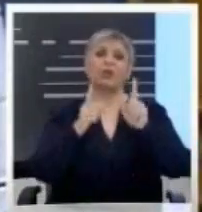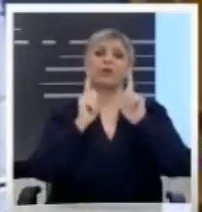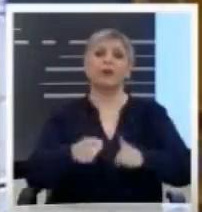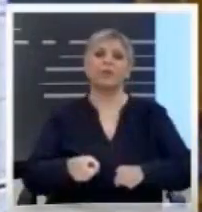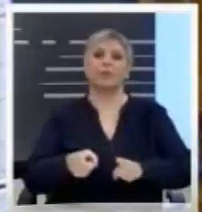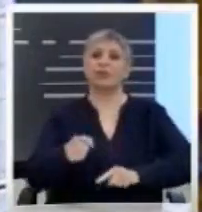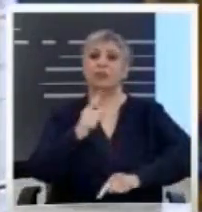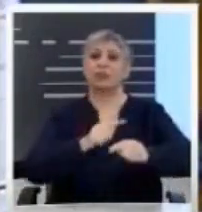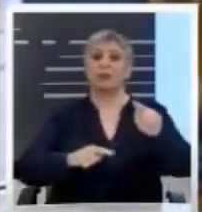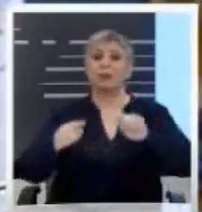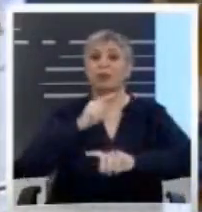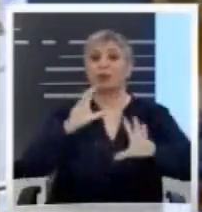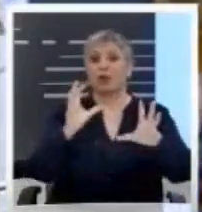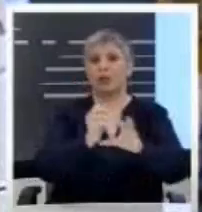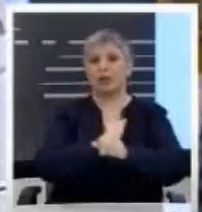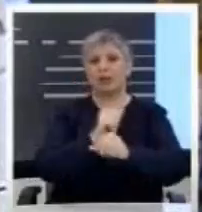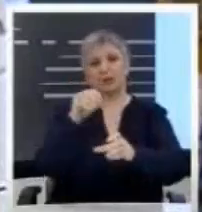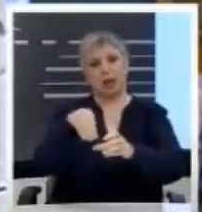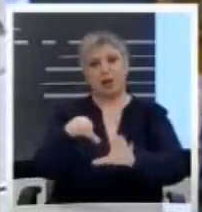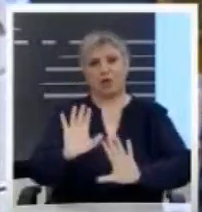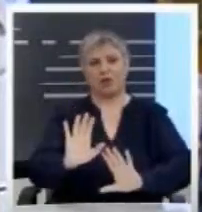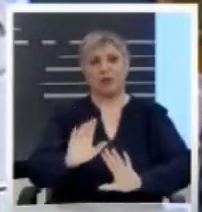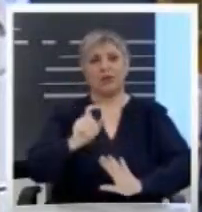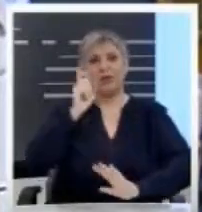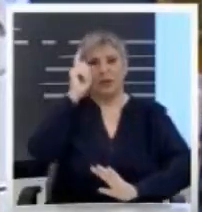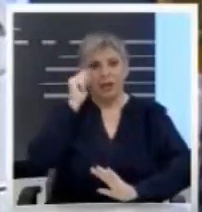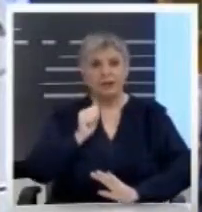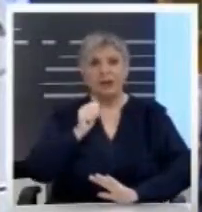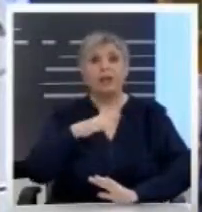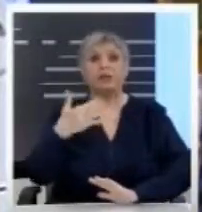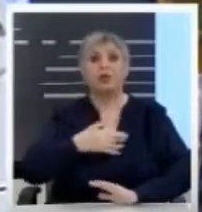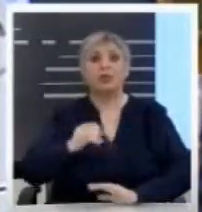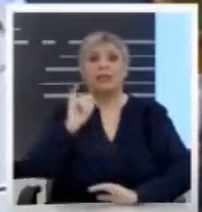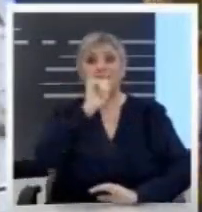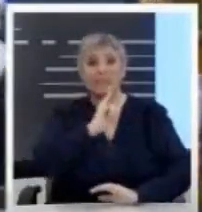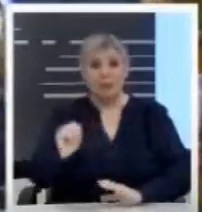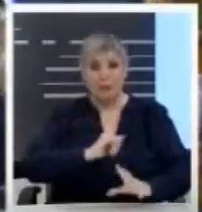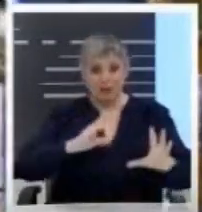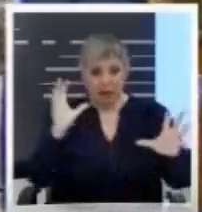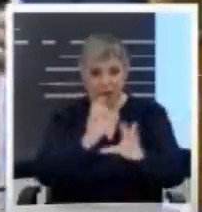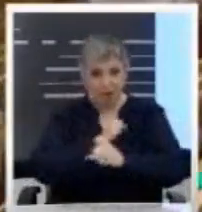σίγουρος, σε καμιά χώρα του κόσμου, ούτε και στην Ελλάδα, η Siemens δεν κέρδισε εκλογές.